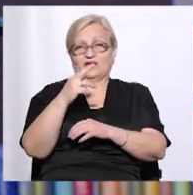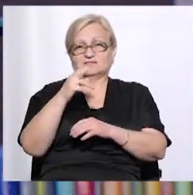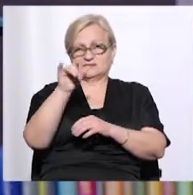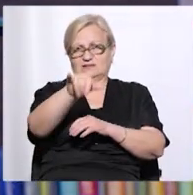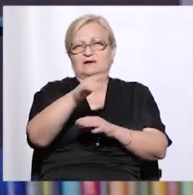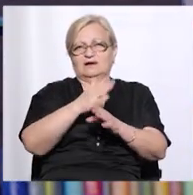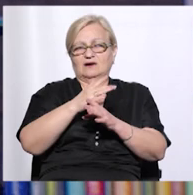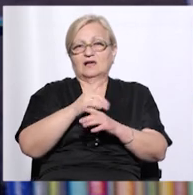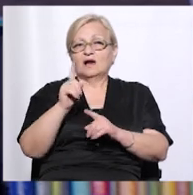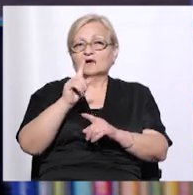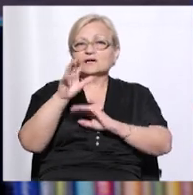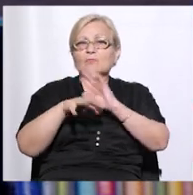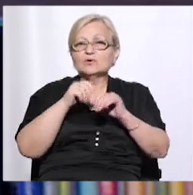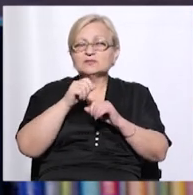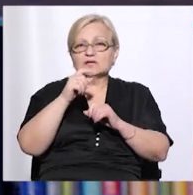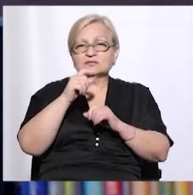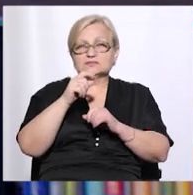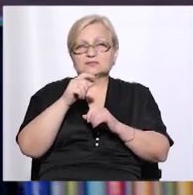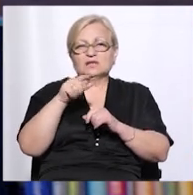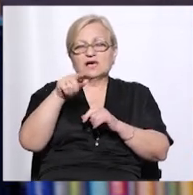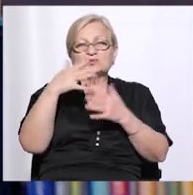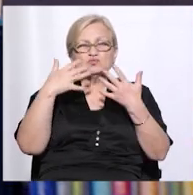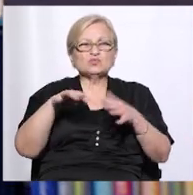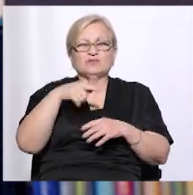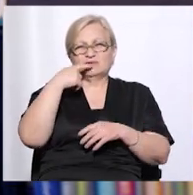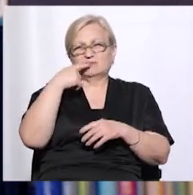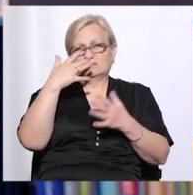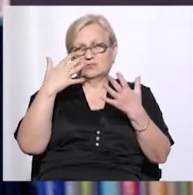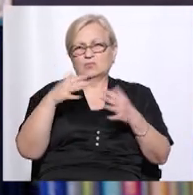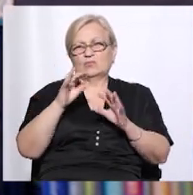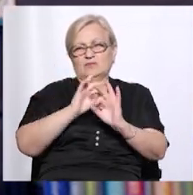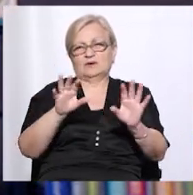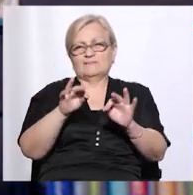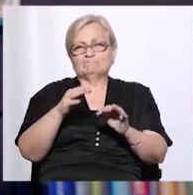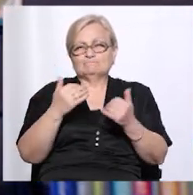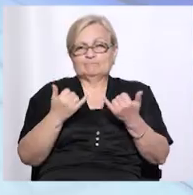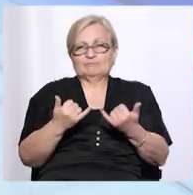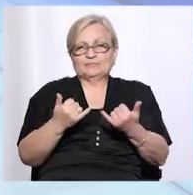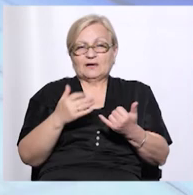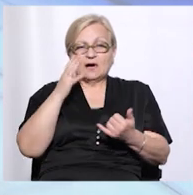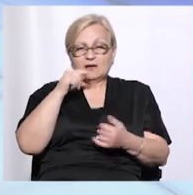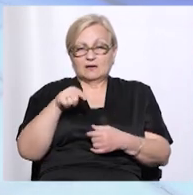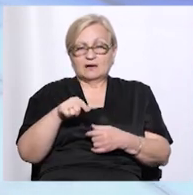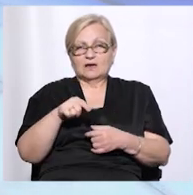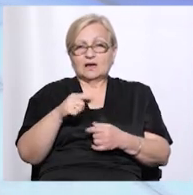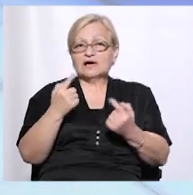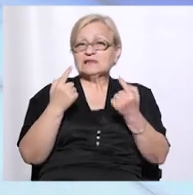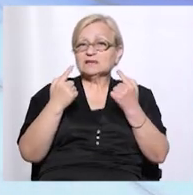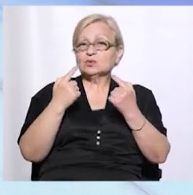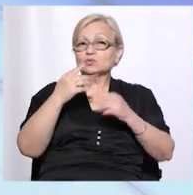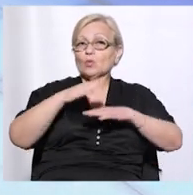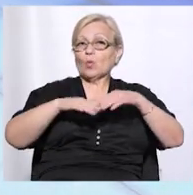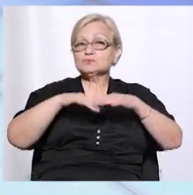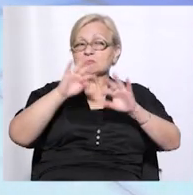რა მოიტაცეს ამ ბოლშევიკებმა, ეს უკვე ნათქვამი აქვს მთვარის მოტაცებით, მაგრამ ახლა უკვე როცა დიდოსტატის